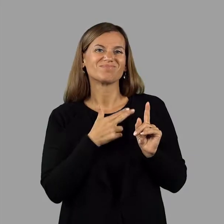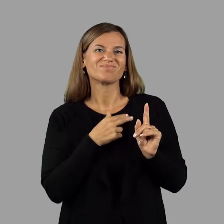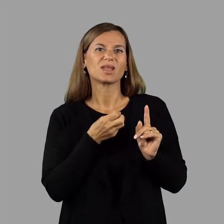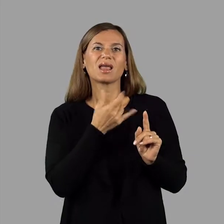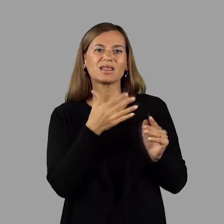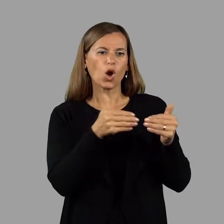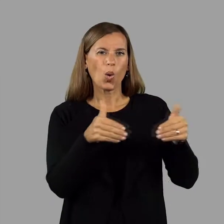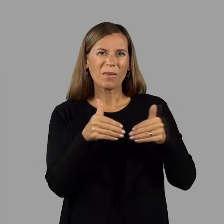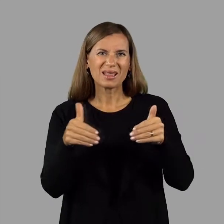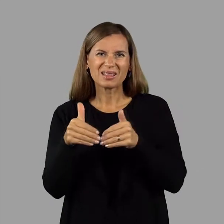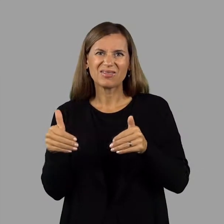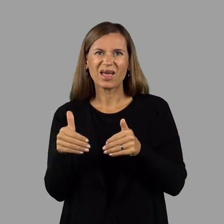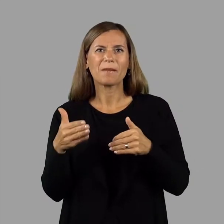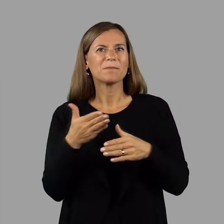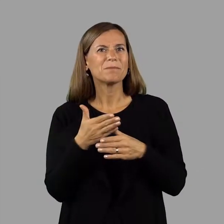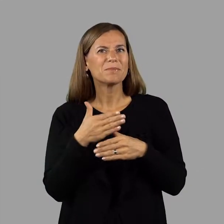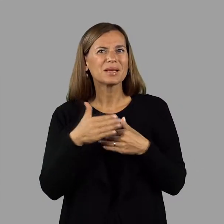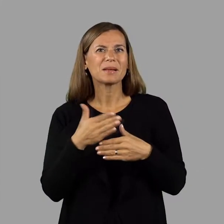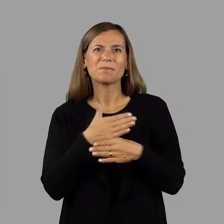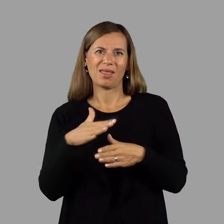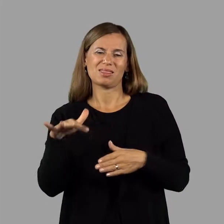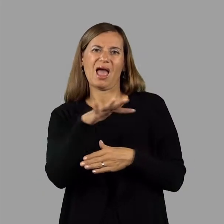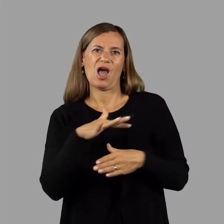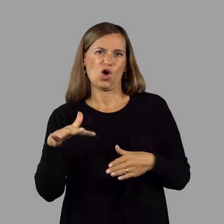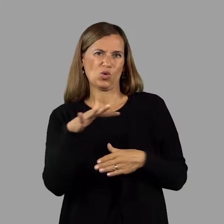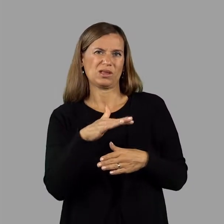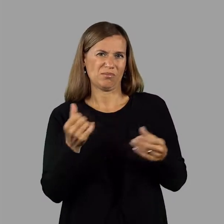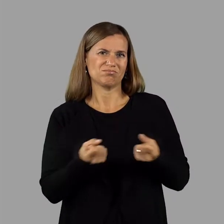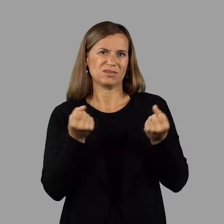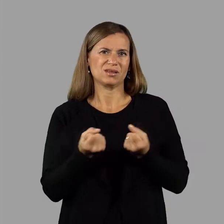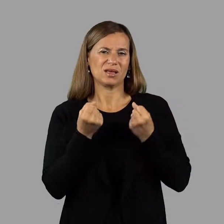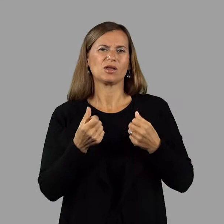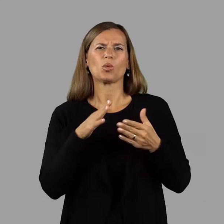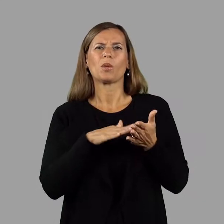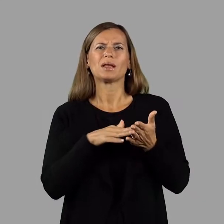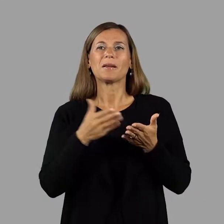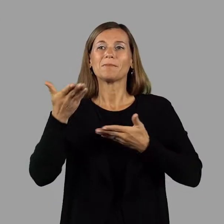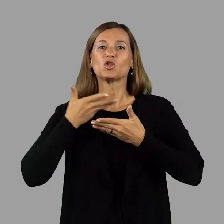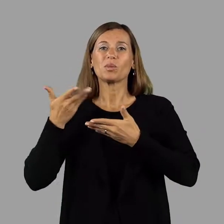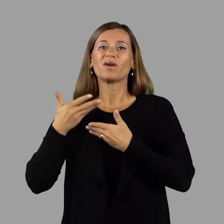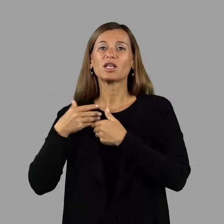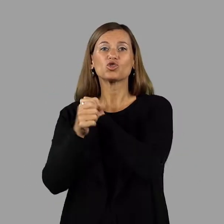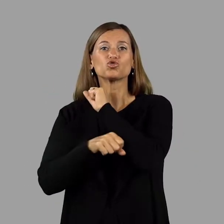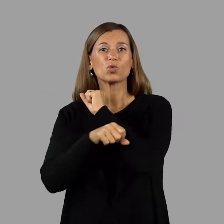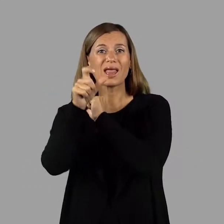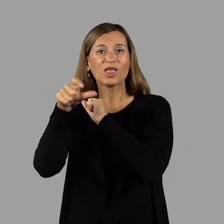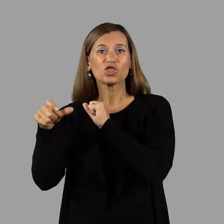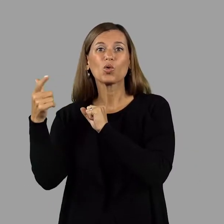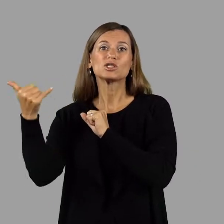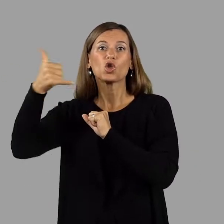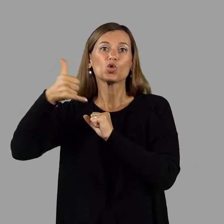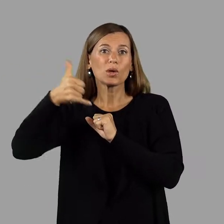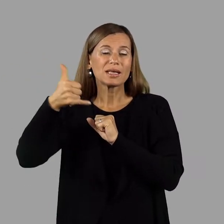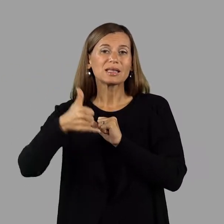določene omejitve pri internacionalizaciji, to je pri pridobivanju študentov iz tujino in